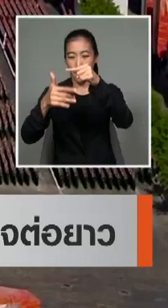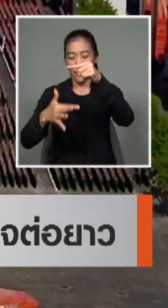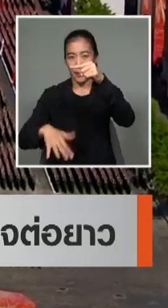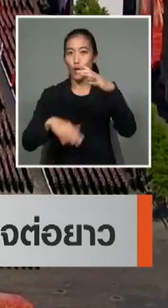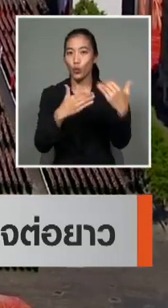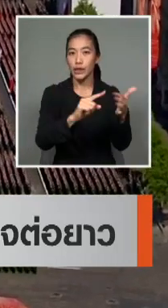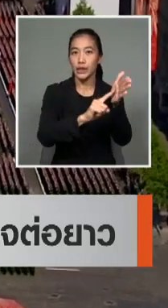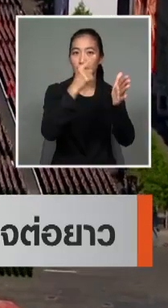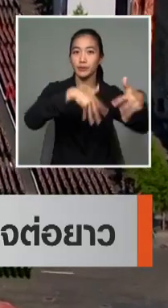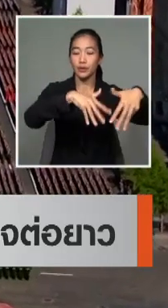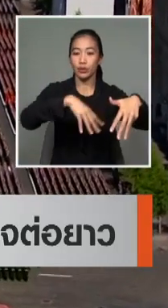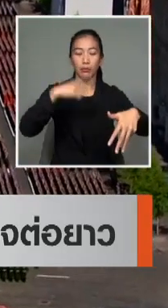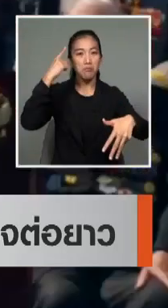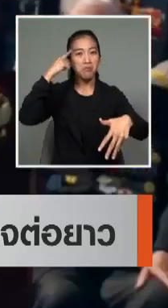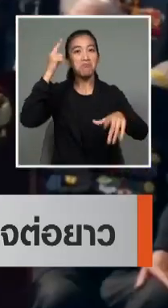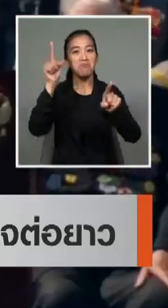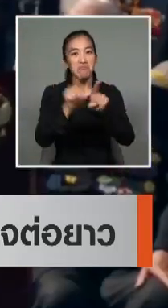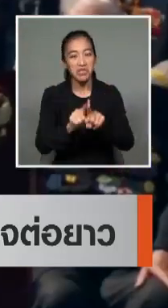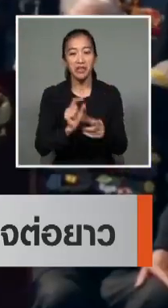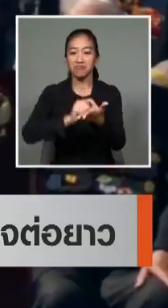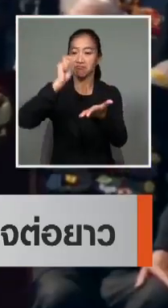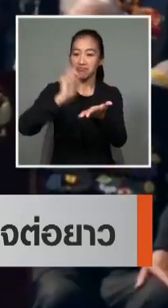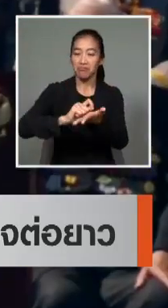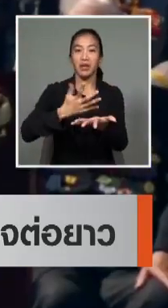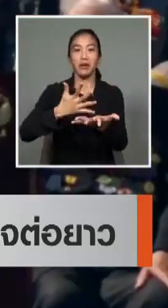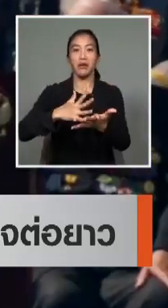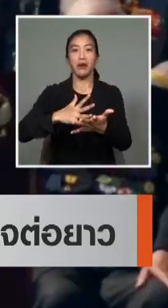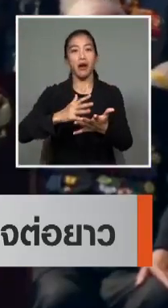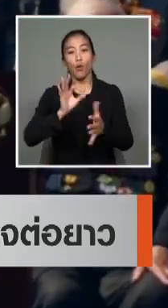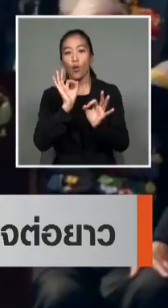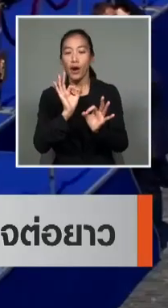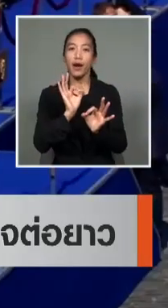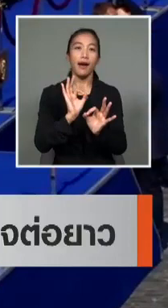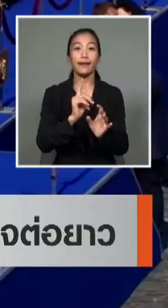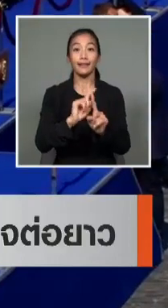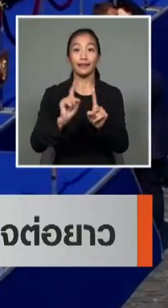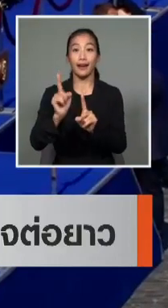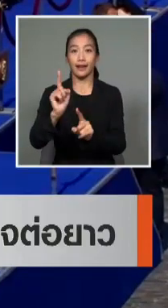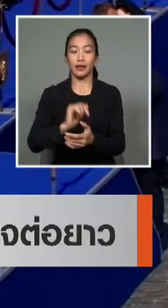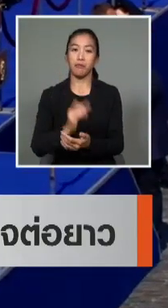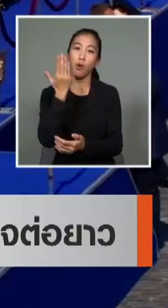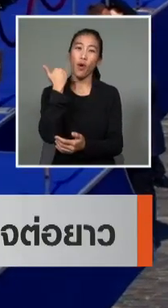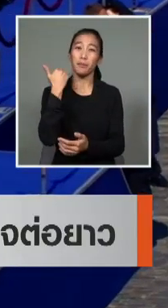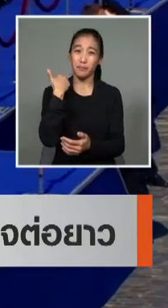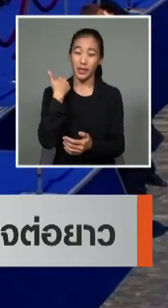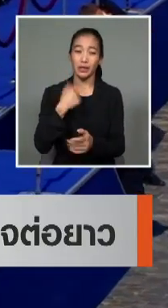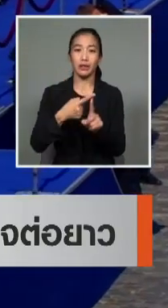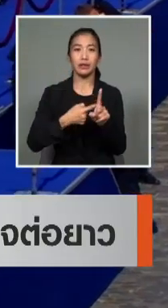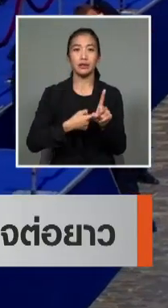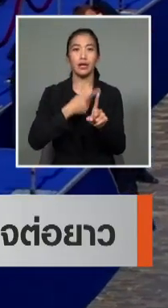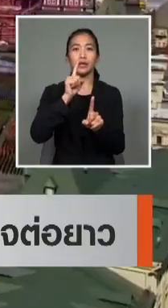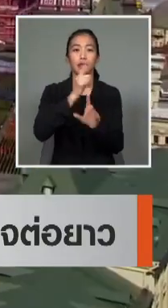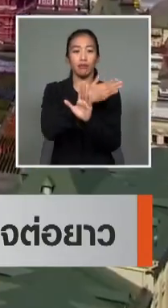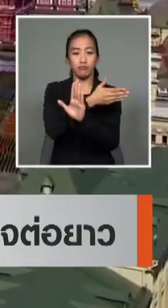ำคัญเลยก็คือการปฏิรูปทางการเมืองนะคะมีการแก้กันมาตั้งแต่เดือนมกราคมแล้วแล้วก็สภาดูมาของรัสเซียรับรอง